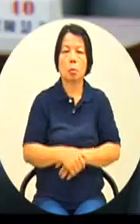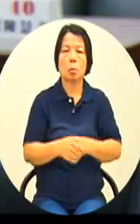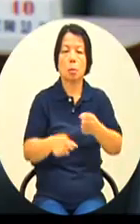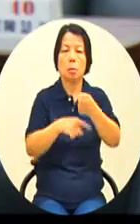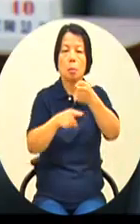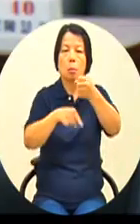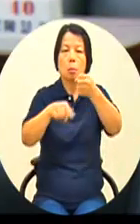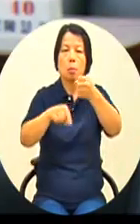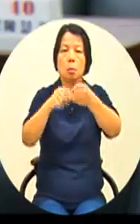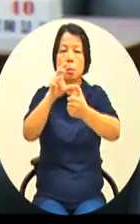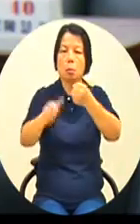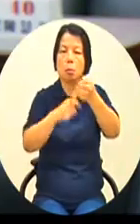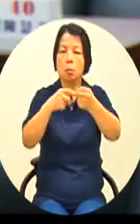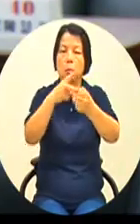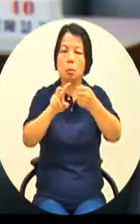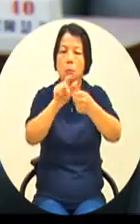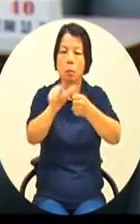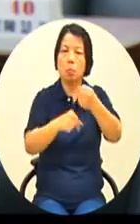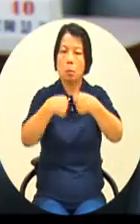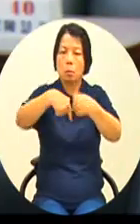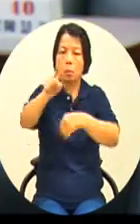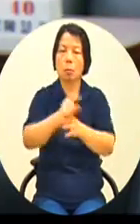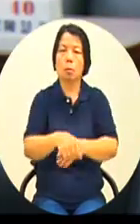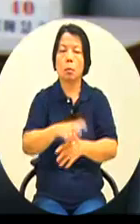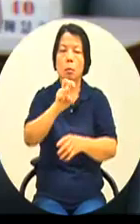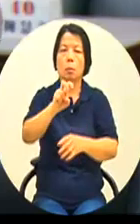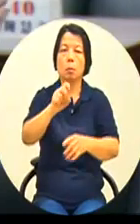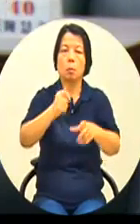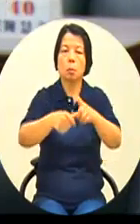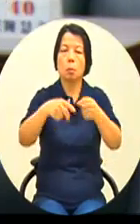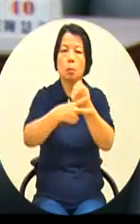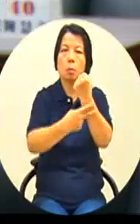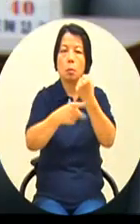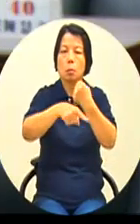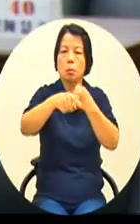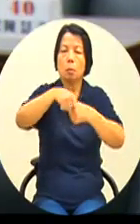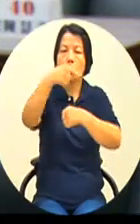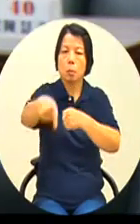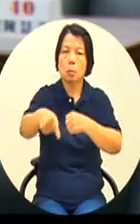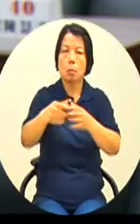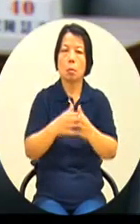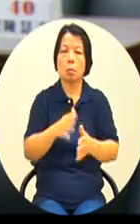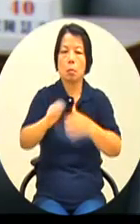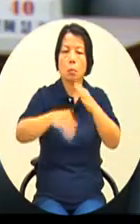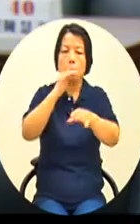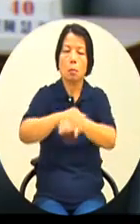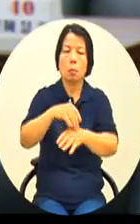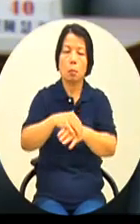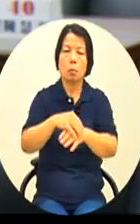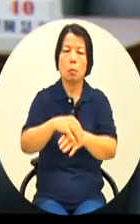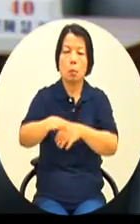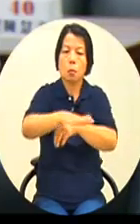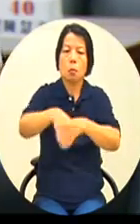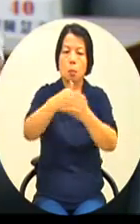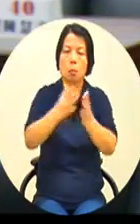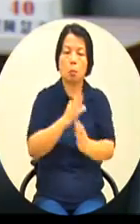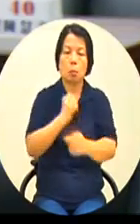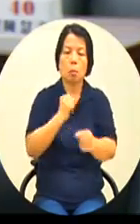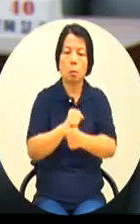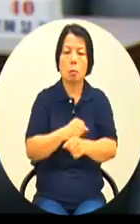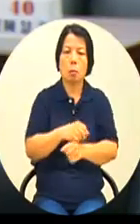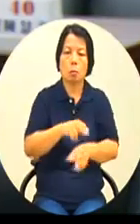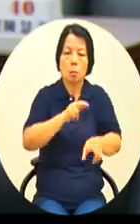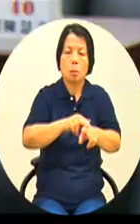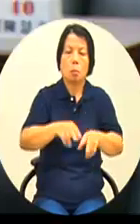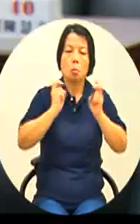功，还有20几公里尔，20-30公里，伊的行政中心要刷过遐，因做到要10条，啊，我有迄台汽车，啊，